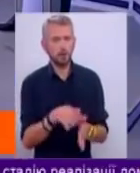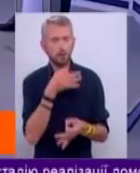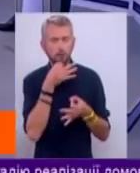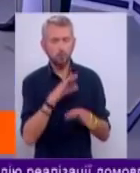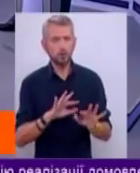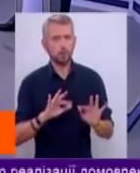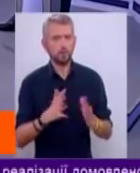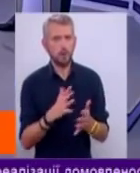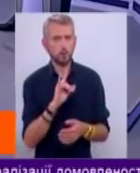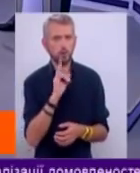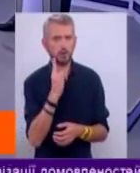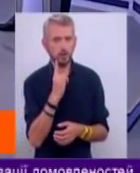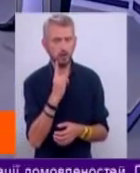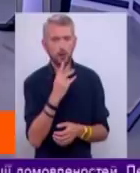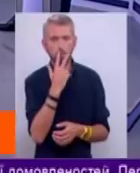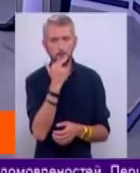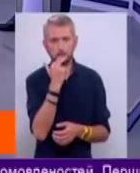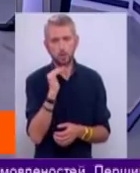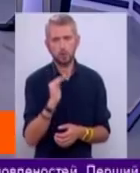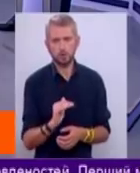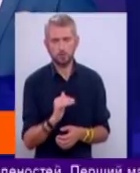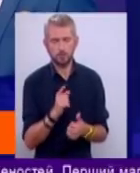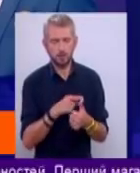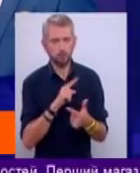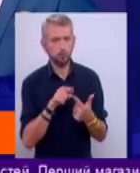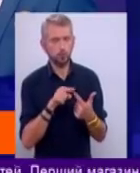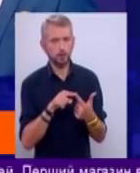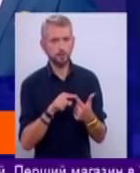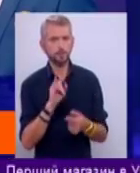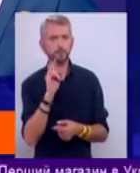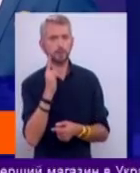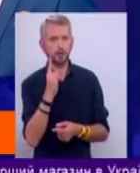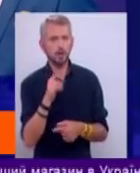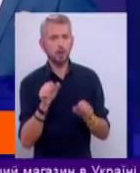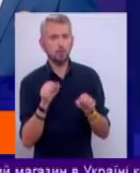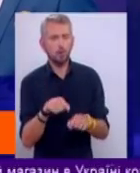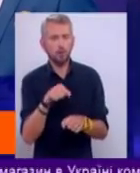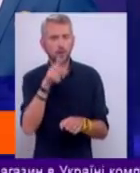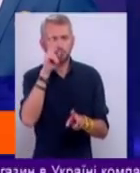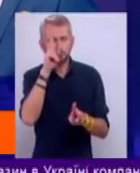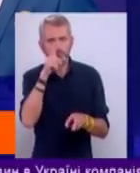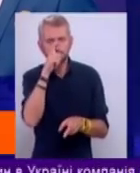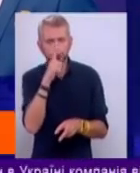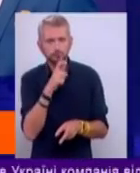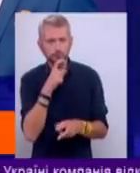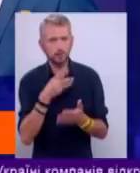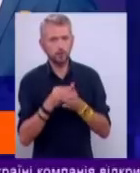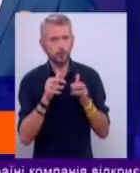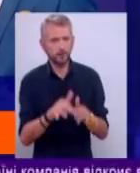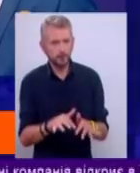будь-якому випадку дитина малолітня. Раз. По-друге, дитина могла не усвідомлювати свої